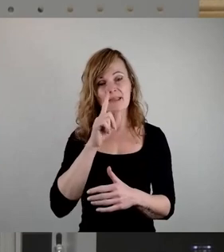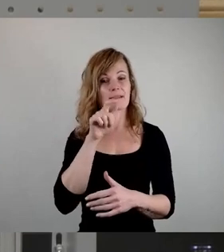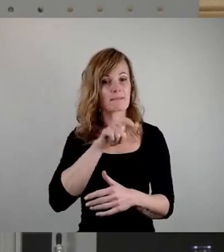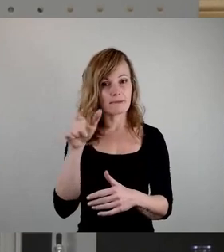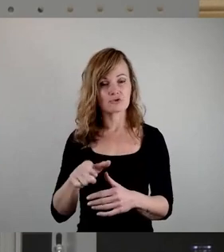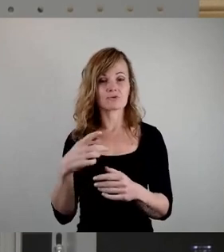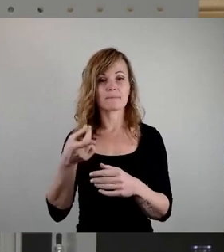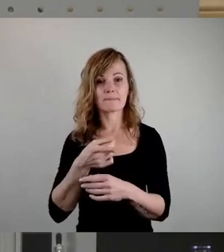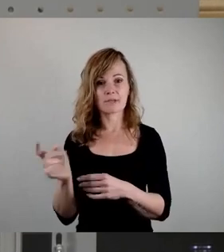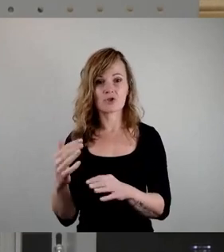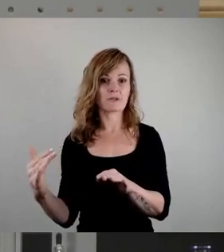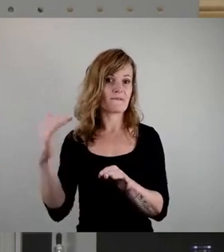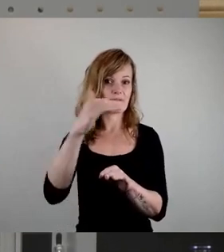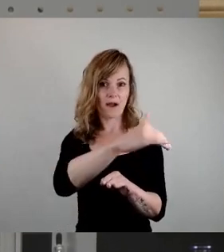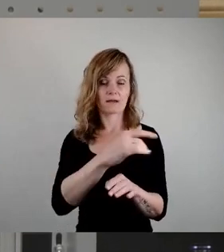fahren.